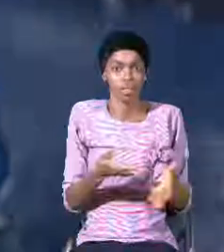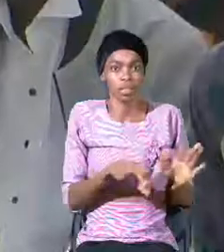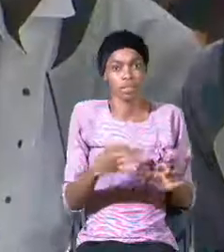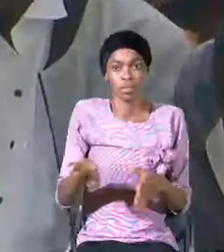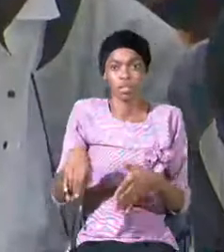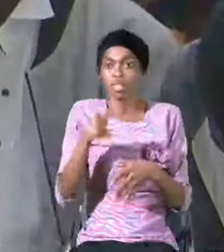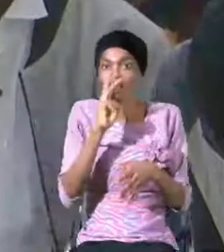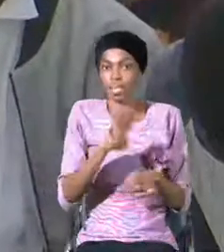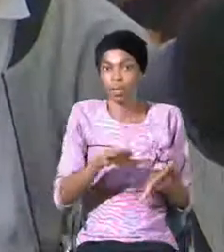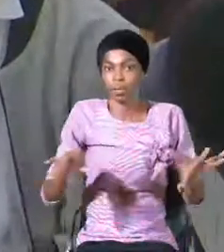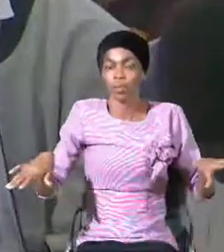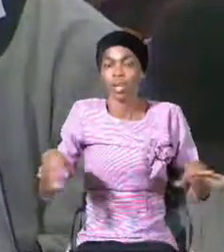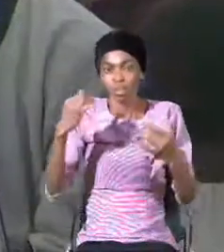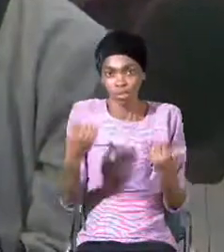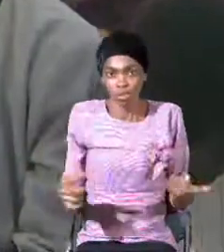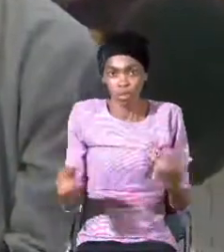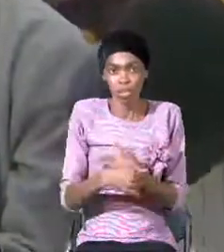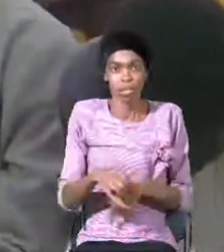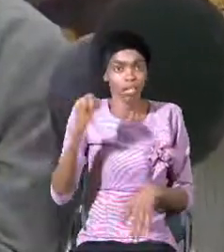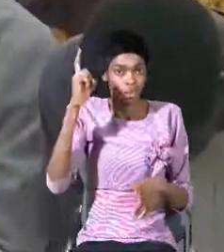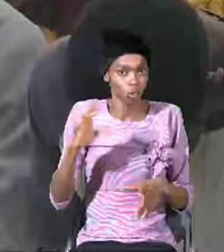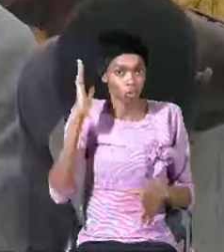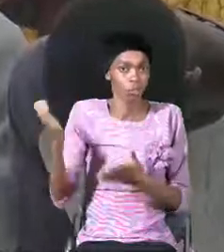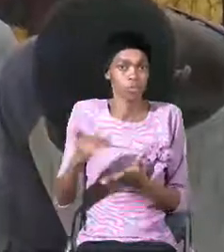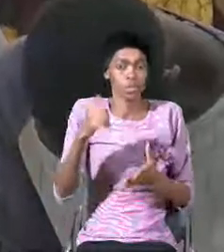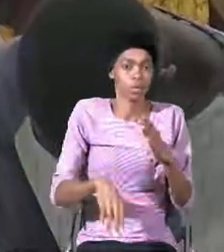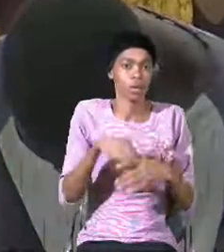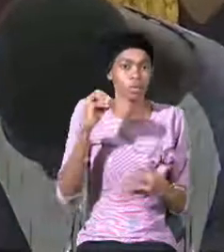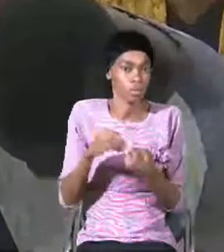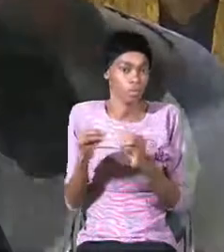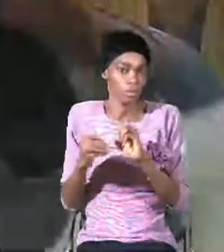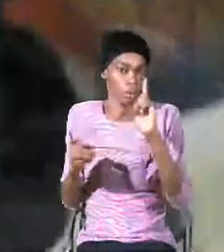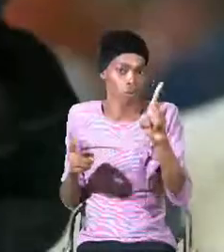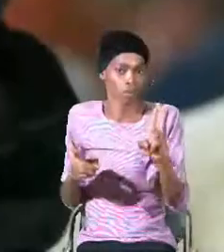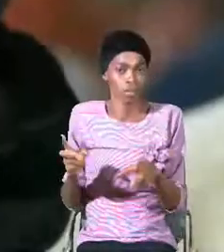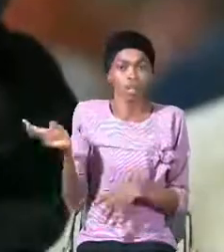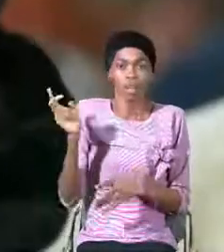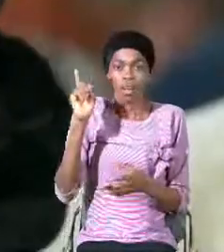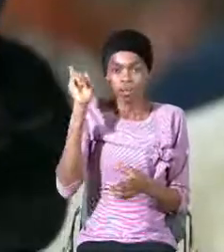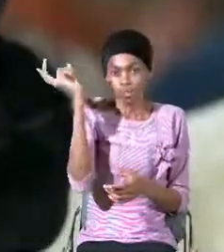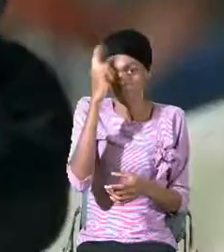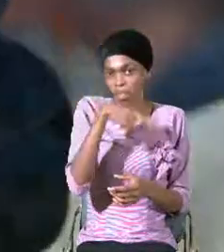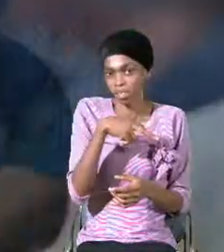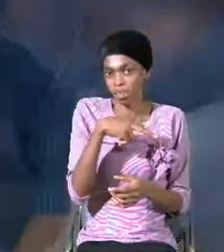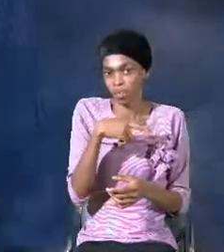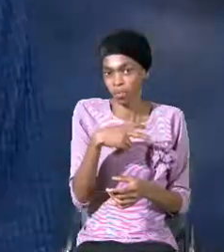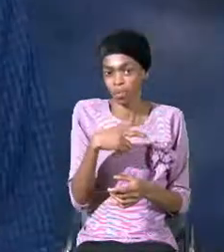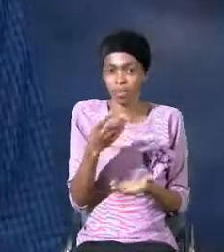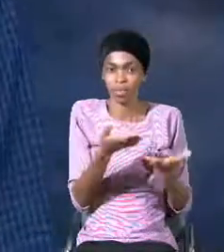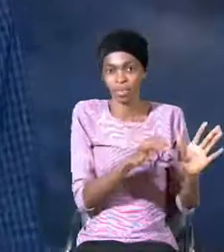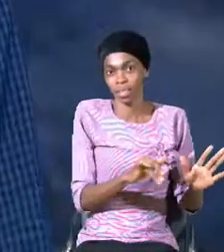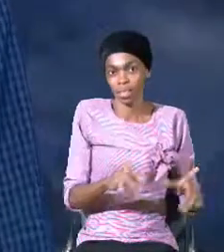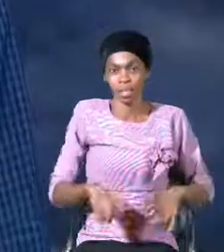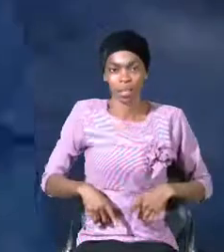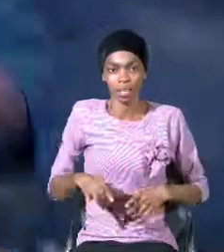te sortira du fond de la mer. Premièrement, une vie passive et amortie, ça ne sera